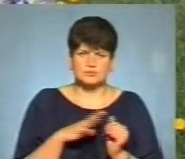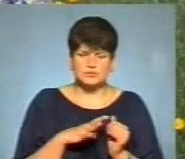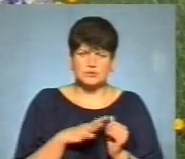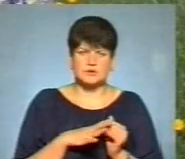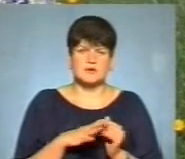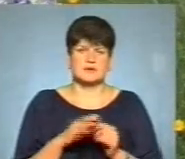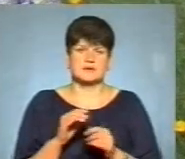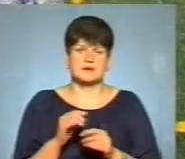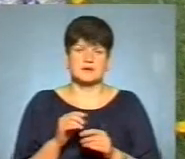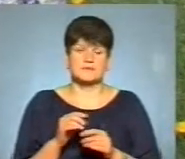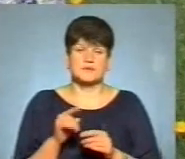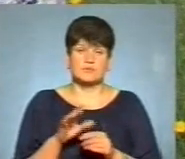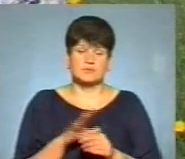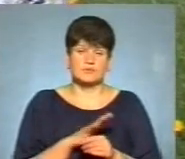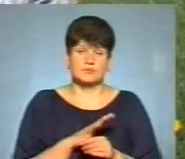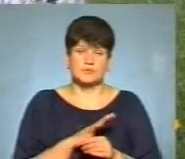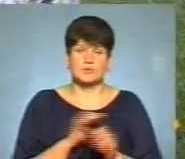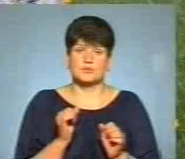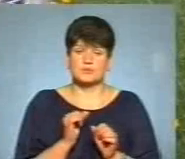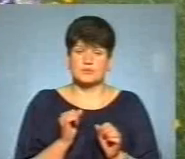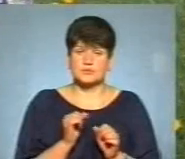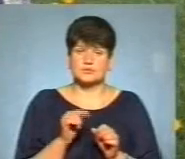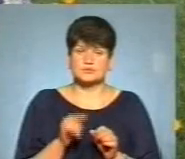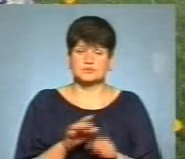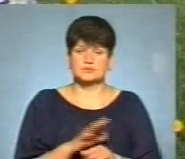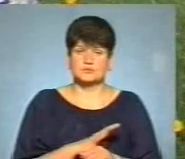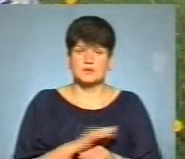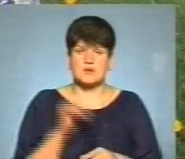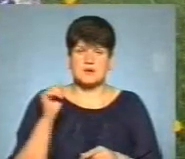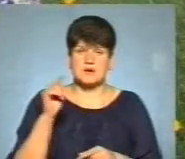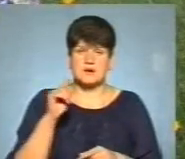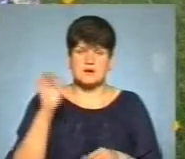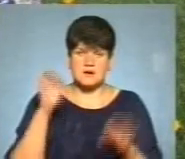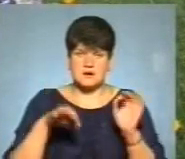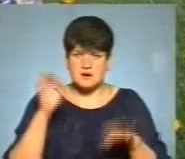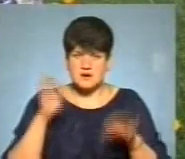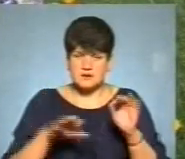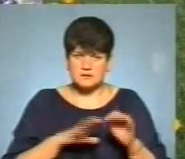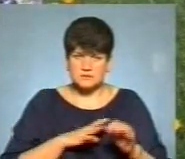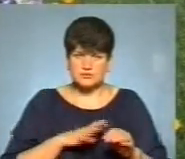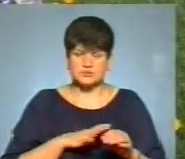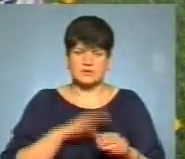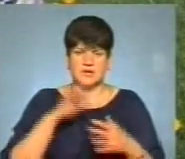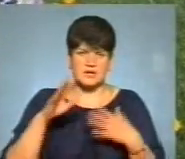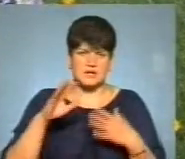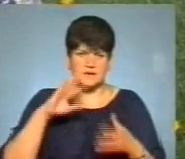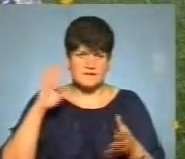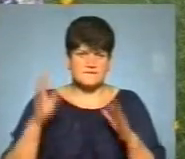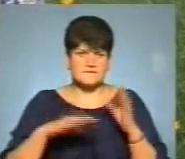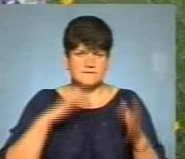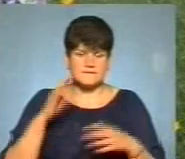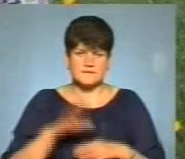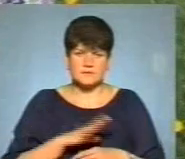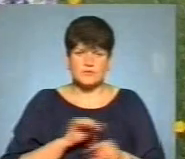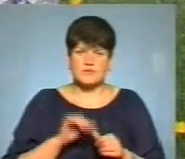синоптична картина тоді вималювалася, тому що пройшли, і градом воно було пройшло, і шквалами вітер посилювався в